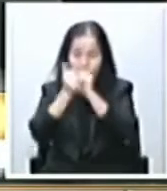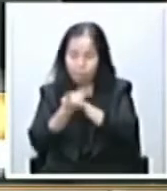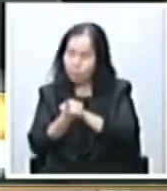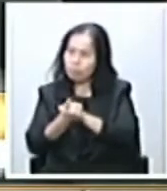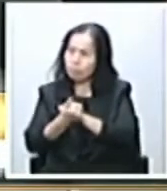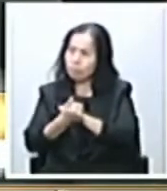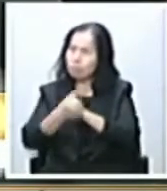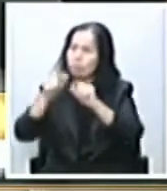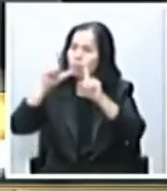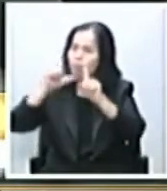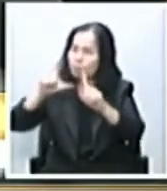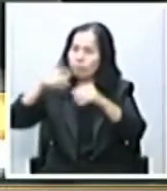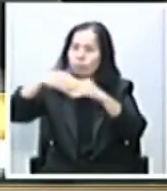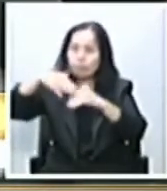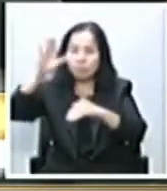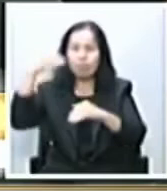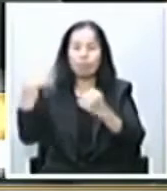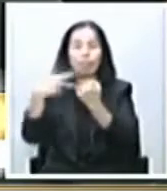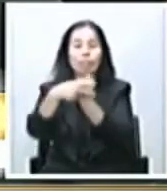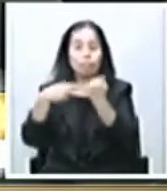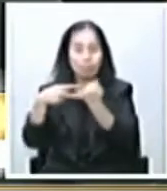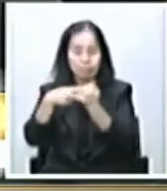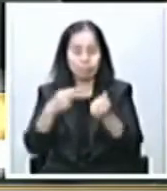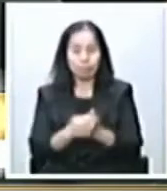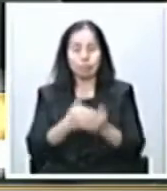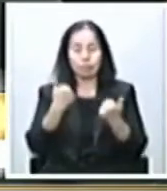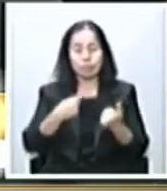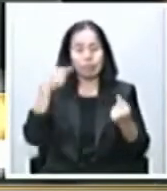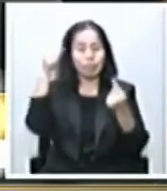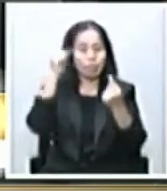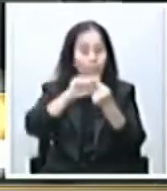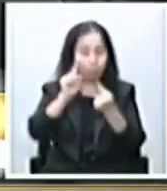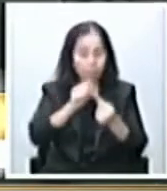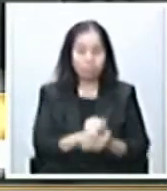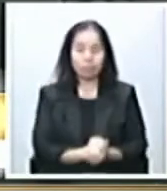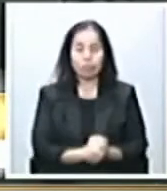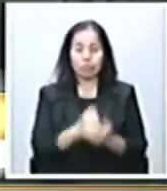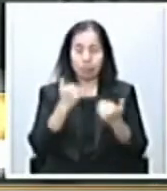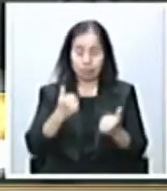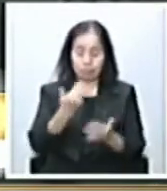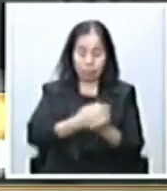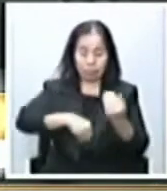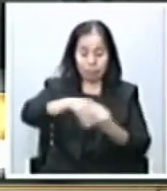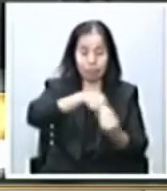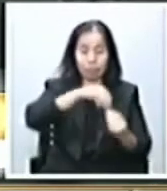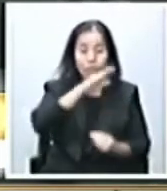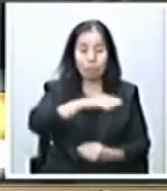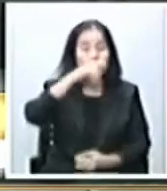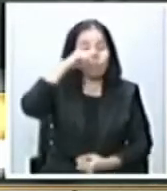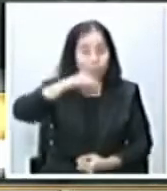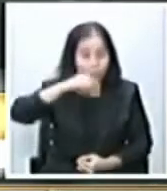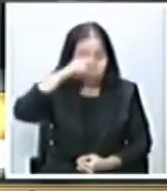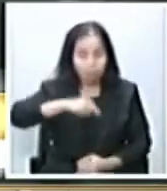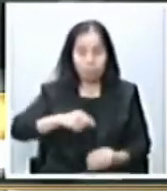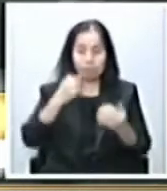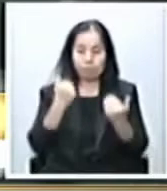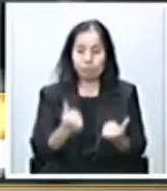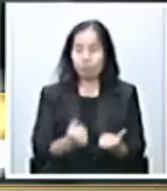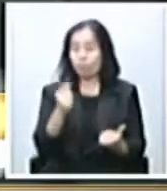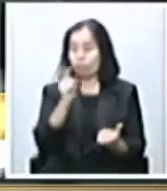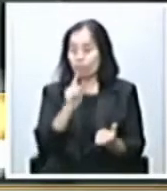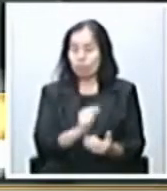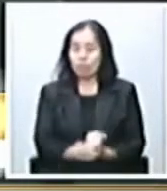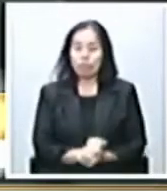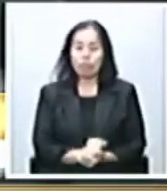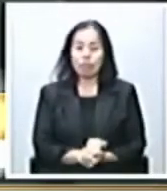เศษเหรียญนั่นเหรอครับกำลังสะท้อนถึงทิศทางที่เศรษฐกิจไทยกำลังจะต้องการไปอยู่ในเศรษฐกิจโลกนั่นก็คือ1